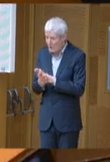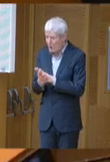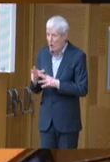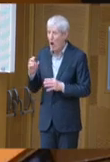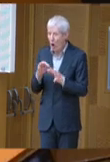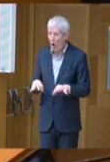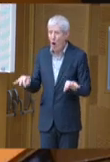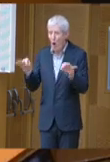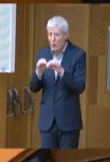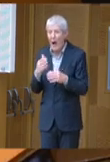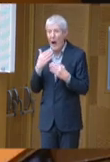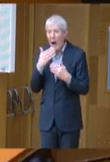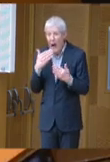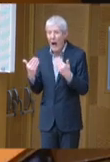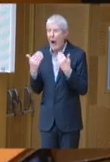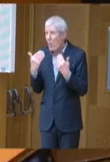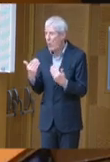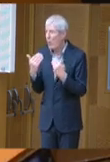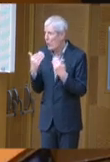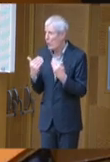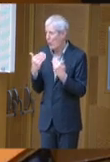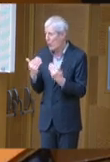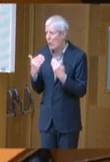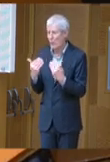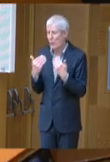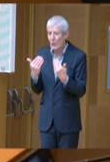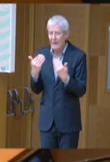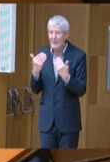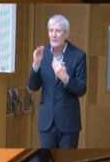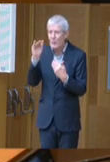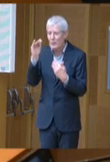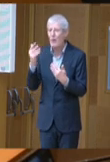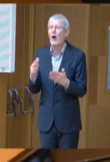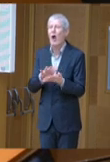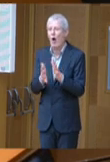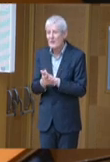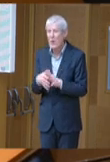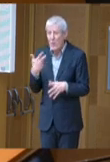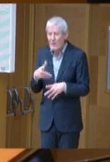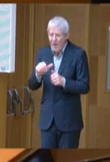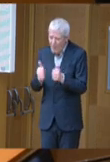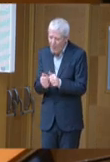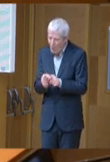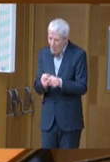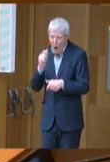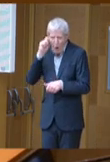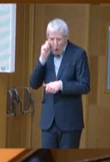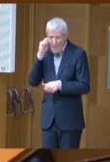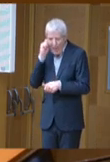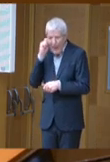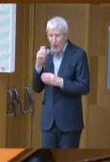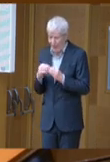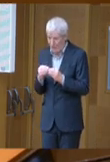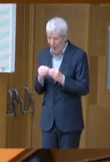allora auguri alla Convenzione ONU, perché come ogni compleanno che si rispetti è giusto fare anche gli auguri,